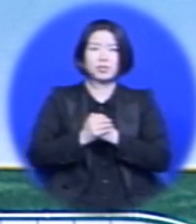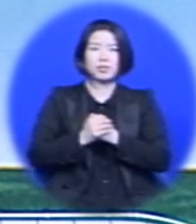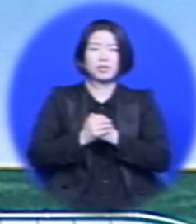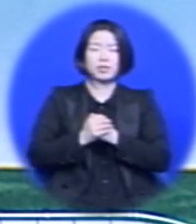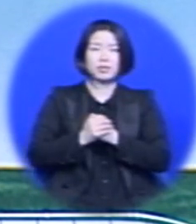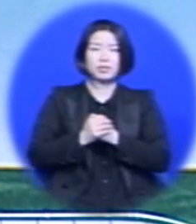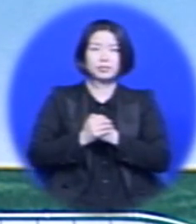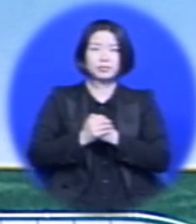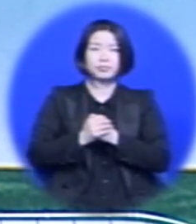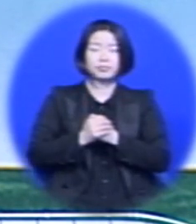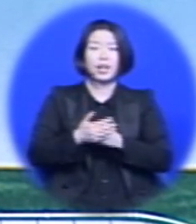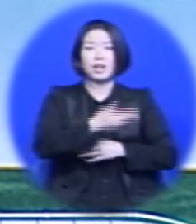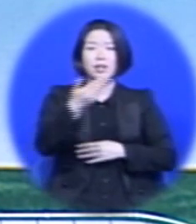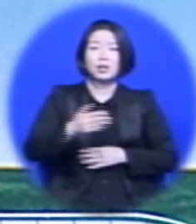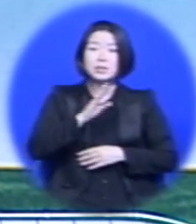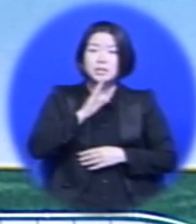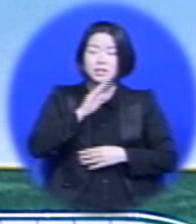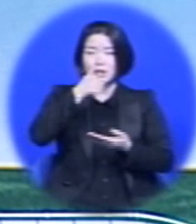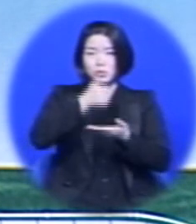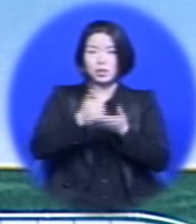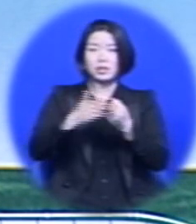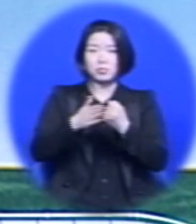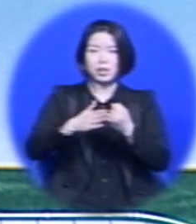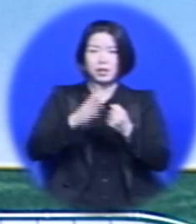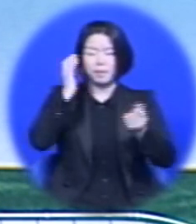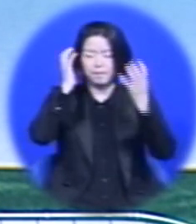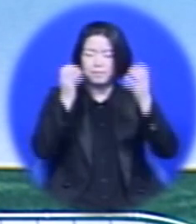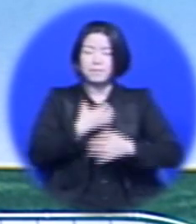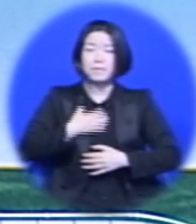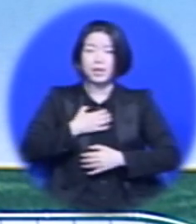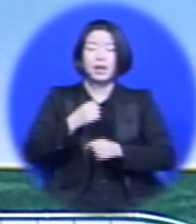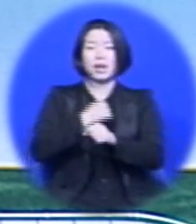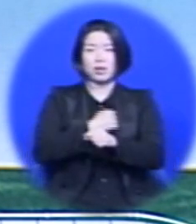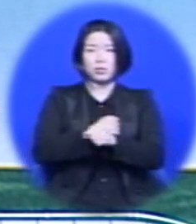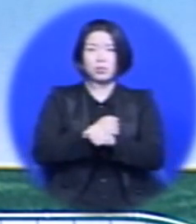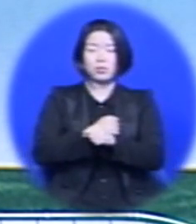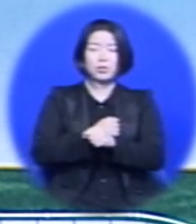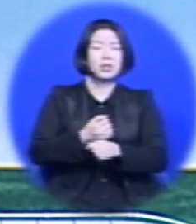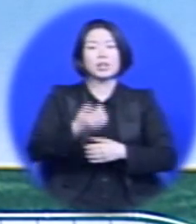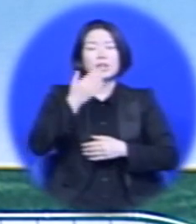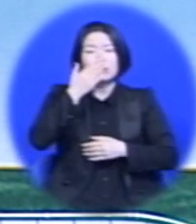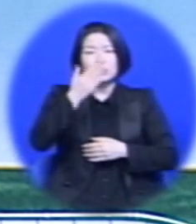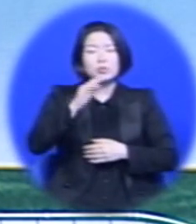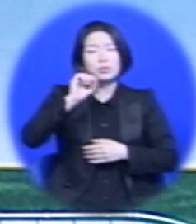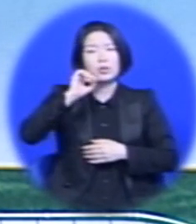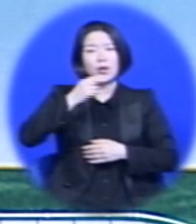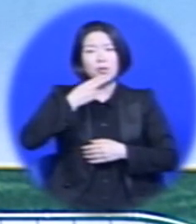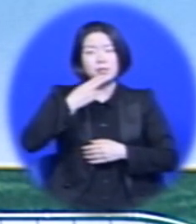거지 여러분이 진짜 죄로 인해서 고통스러워하고 있을 수가 없는 일이라고